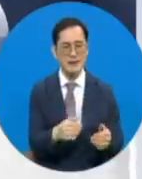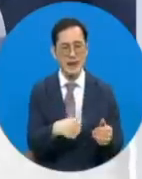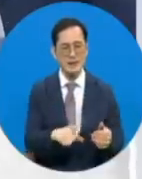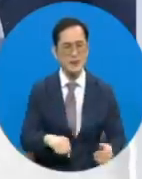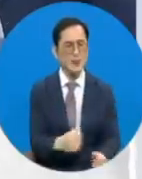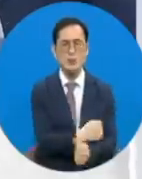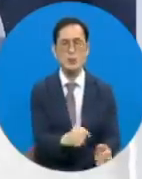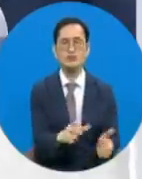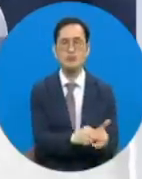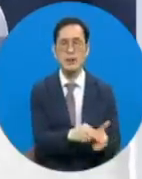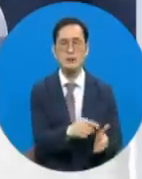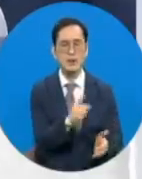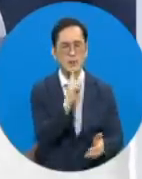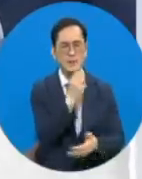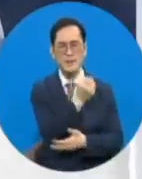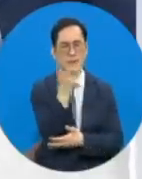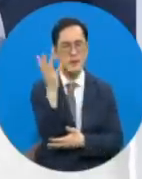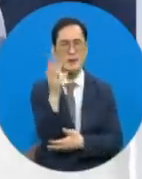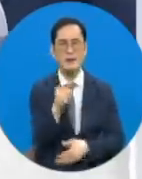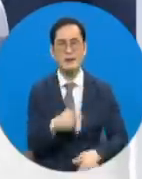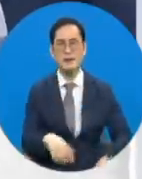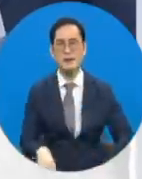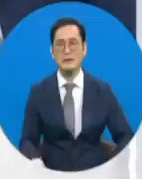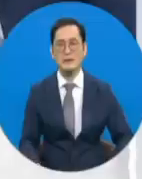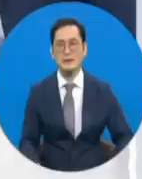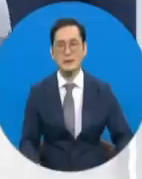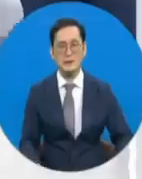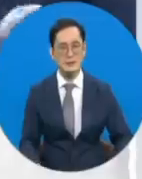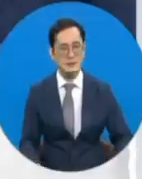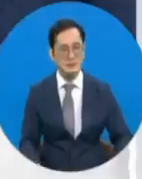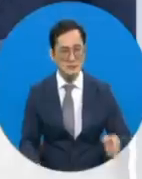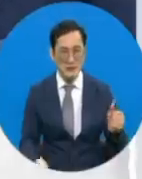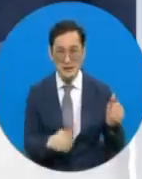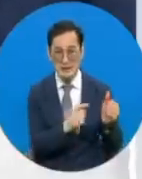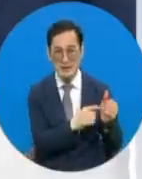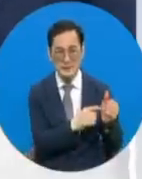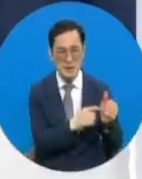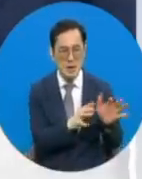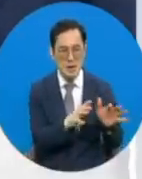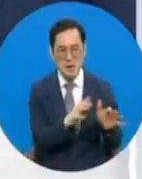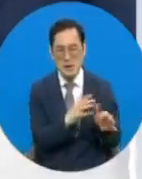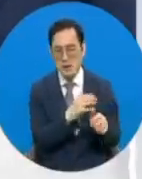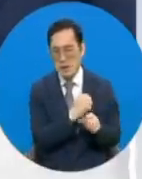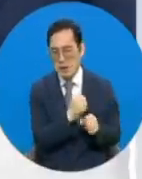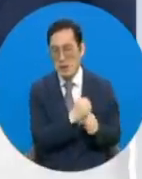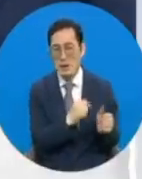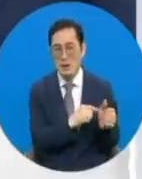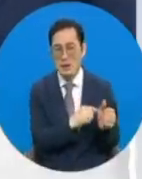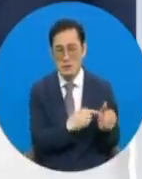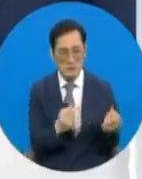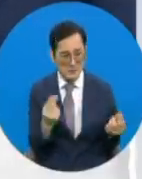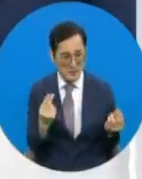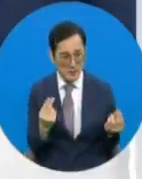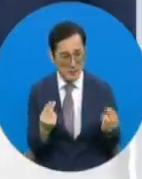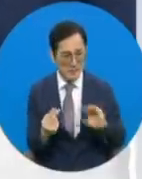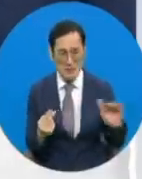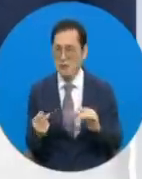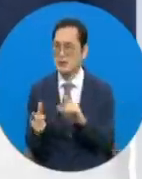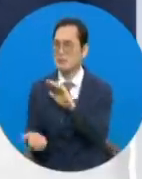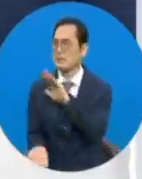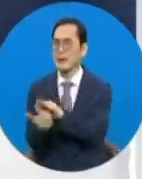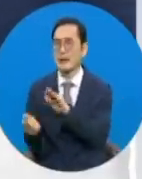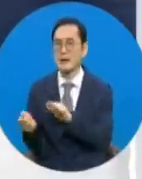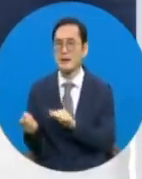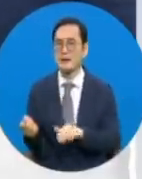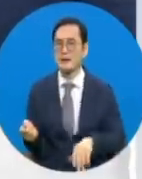관련된 전문가들의 이야기를 들어보면 정순신 사태보다 더한 학폭과 관련성이 있다라고 판단을 하고 있기 때문에 이 부분에서는 저희가 문제제기를